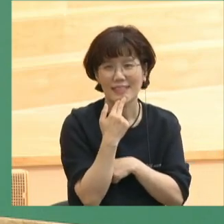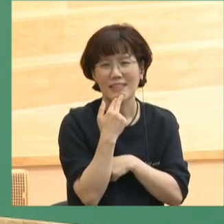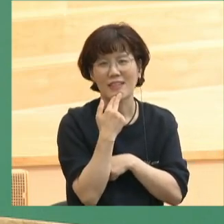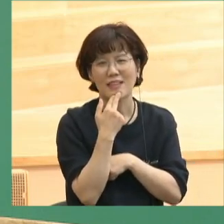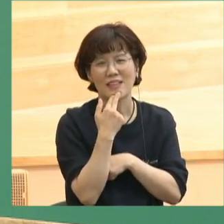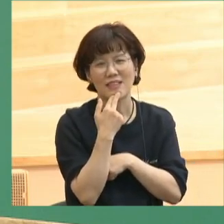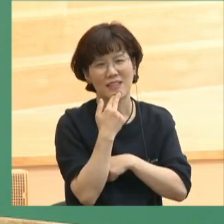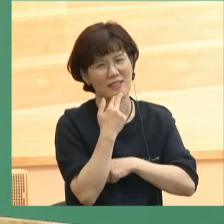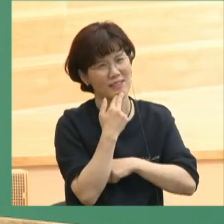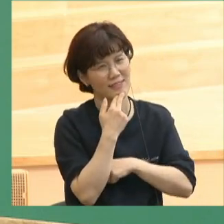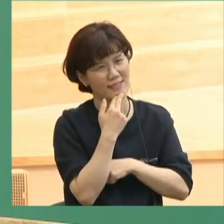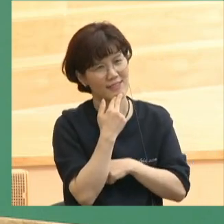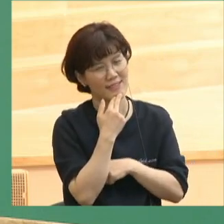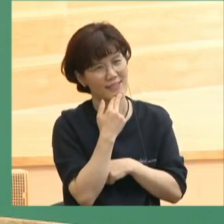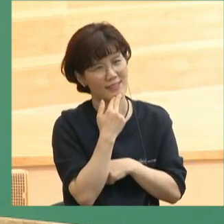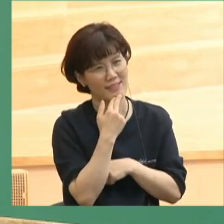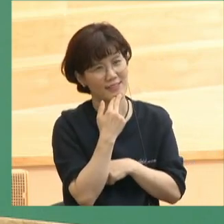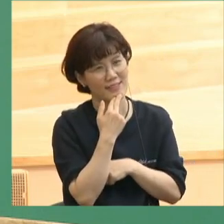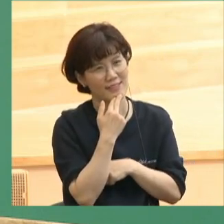그런 게 있는 거예요.